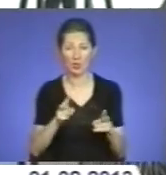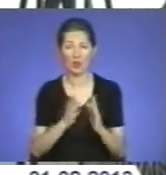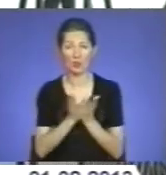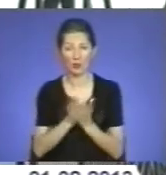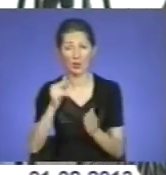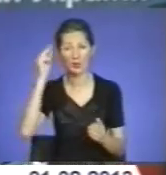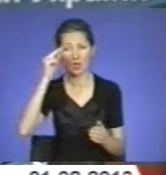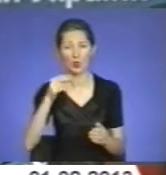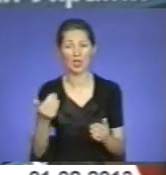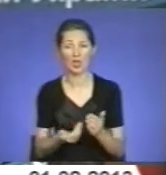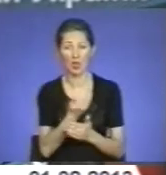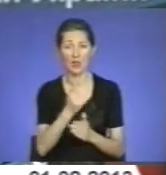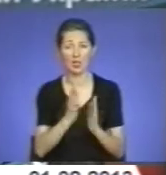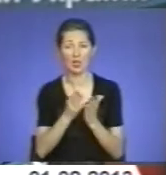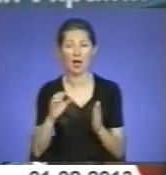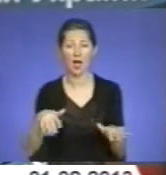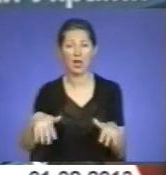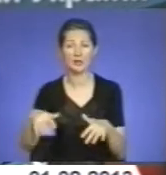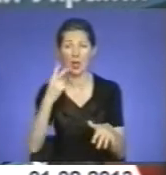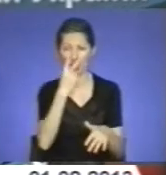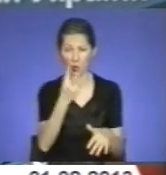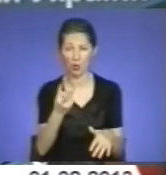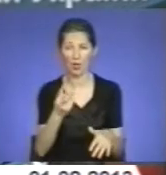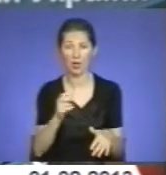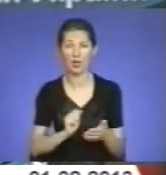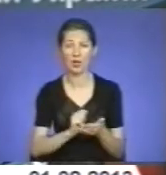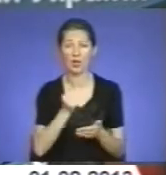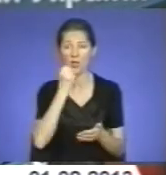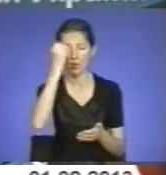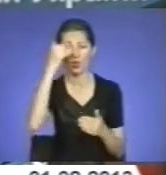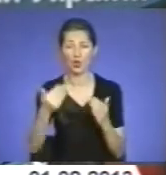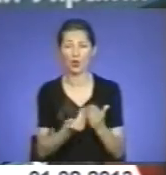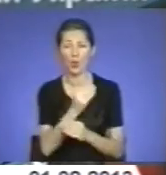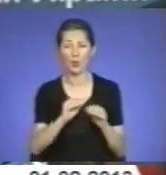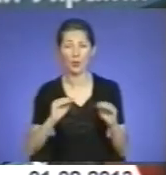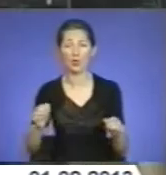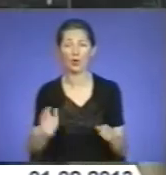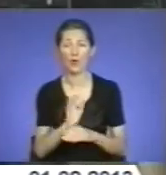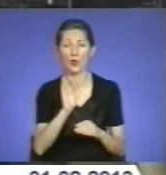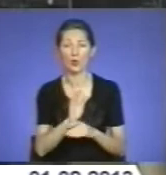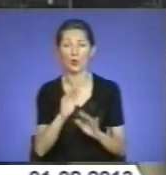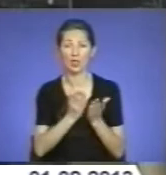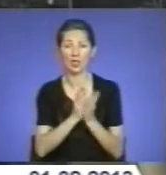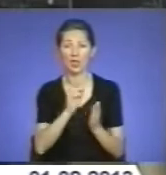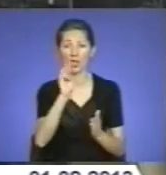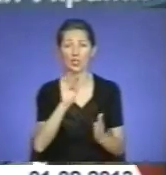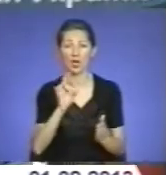нових книжках і слабозорі. Завдяки новому обладнанню випустять книжки шрифтом Брайля, бо старі важкі та геть